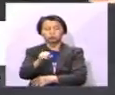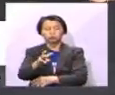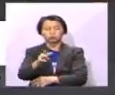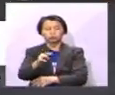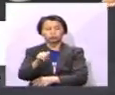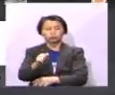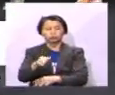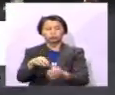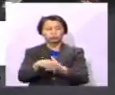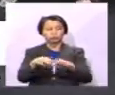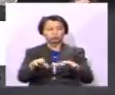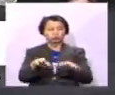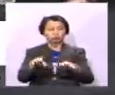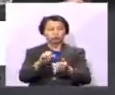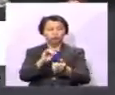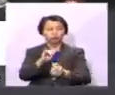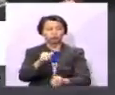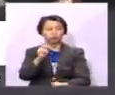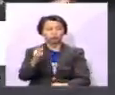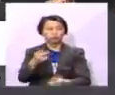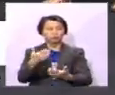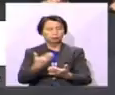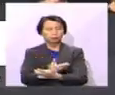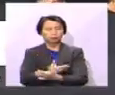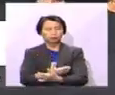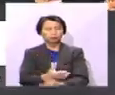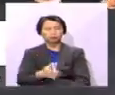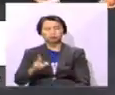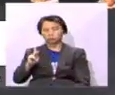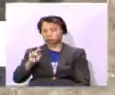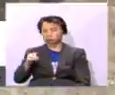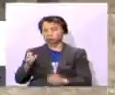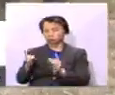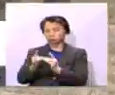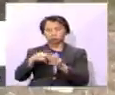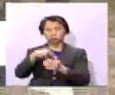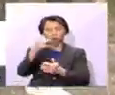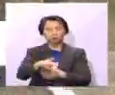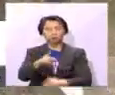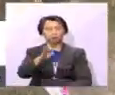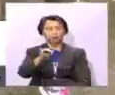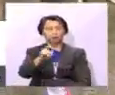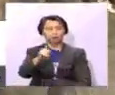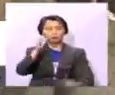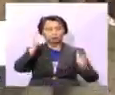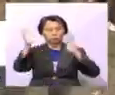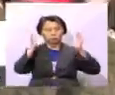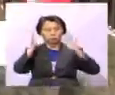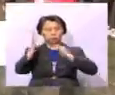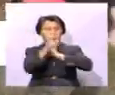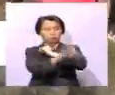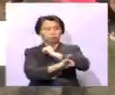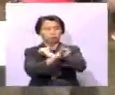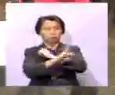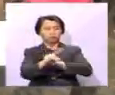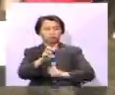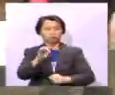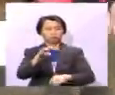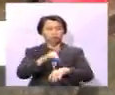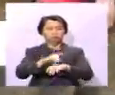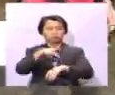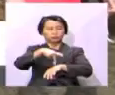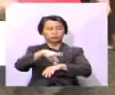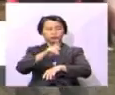jawatan kuasa tertinggi Sukma baru-baru ini. Khairi ditemui pada program Fit Malaysia peringkat Negeri 9 2018 di Port